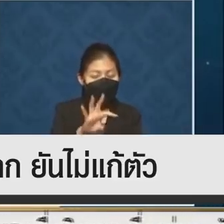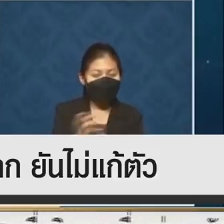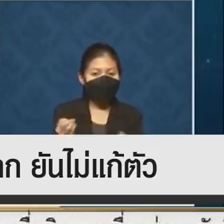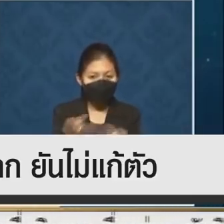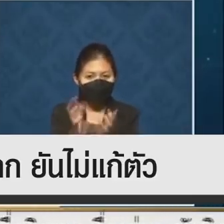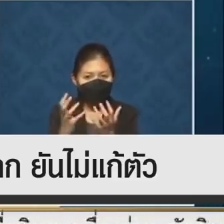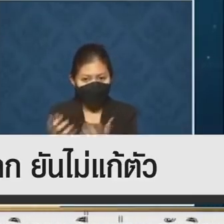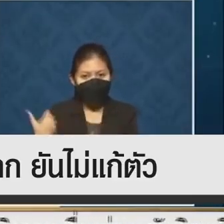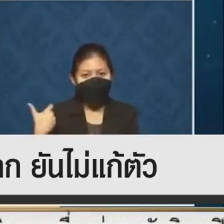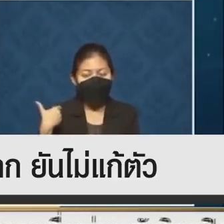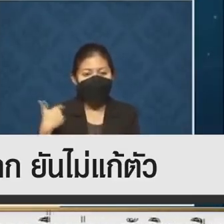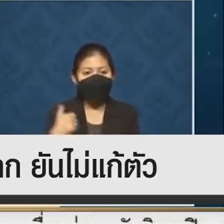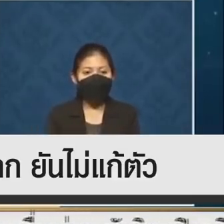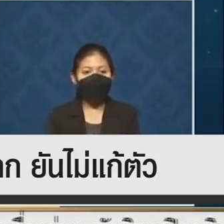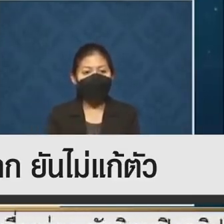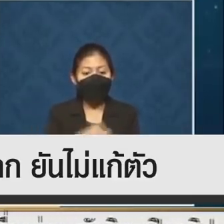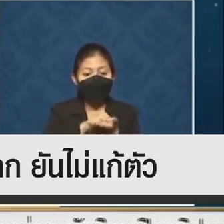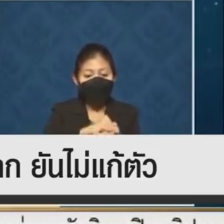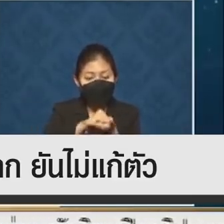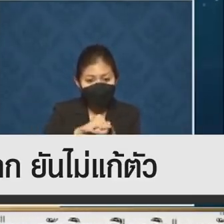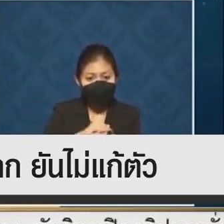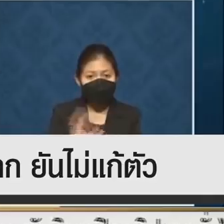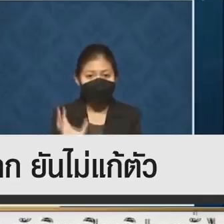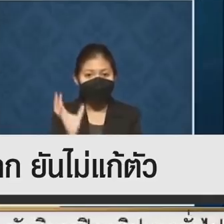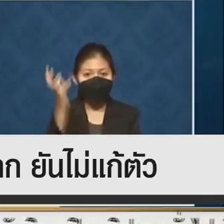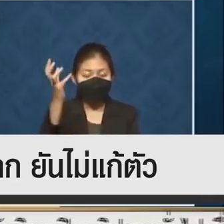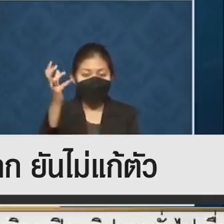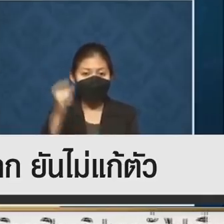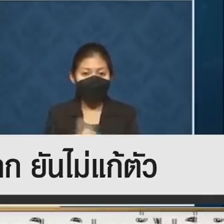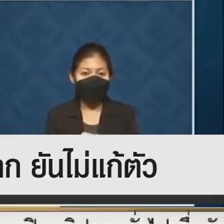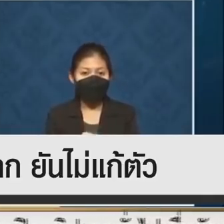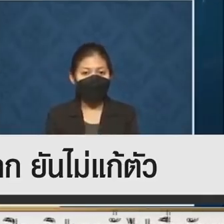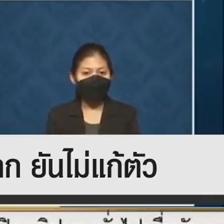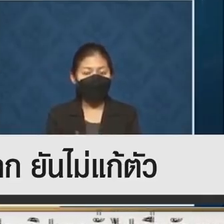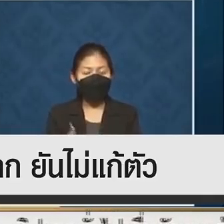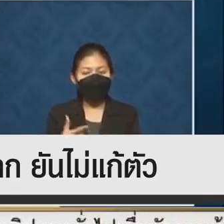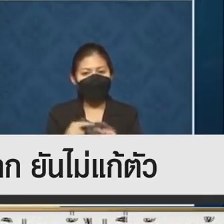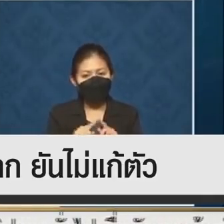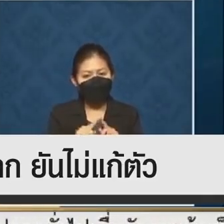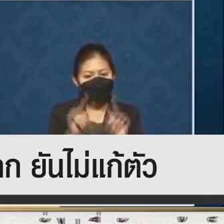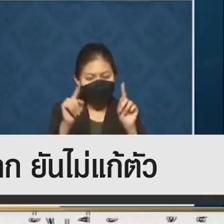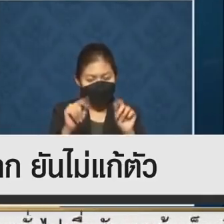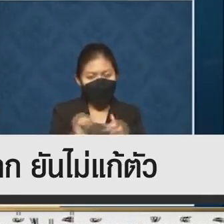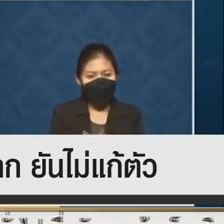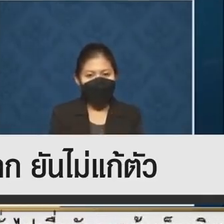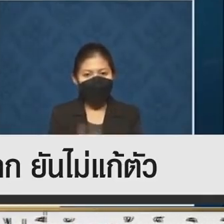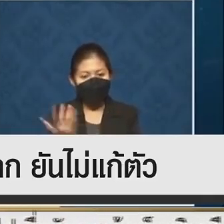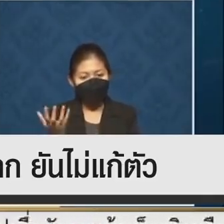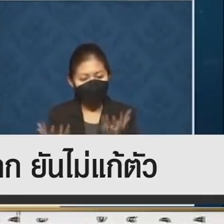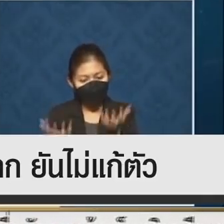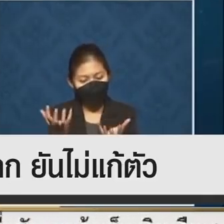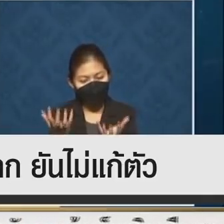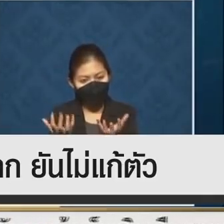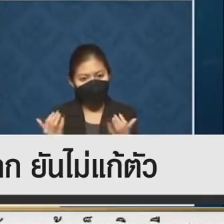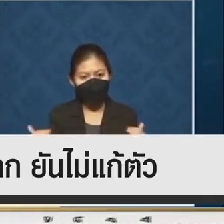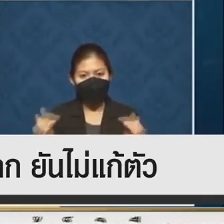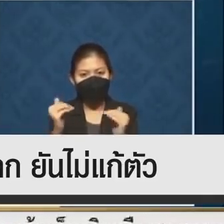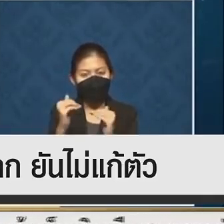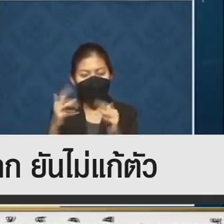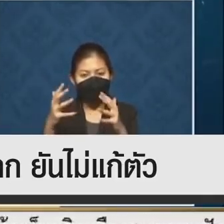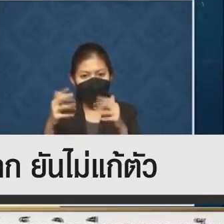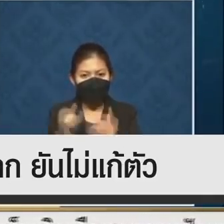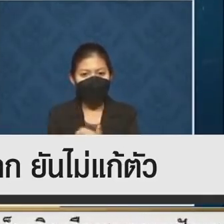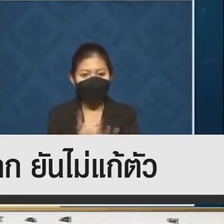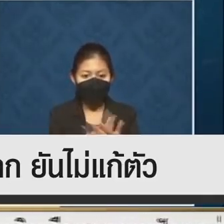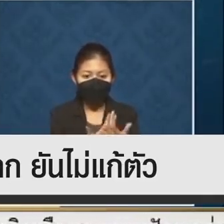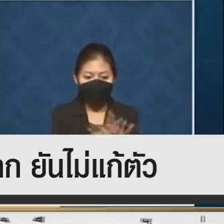สินค้าและบริการของโลกที่เปลี่ยนแปลงแบบไม่ปกติเป็นอย่างมากไม่สมดุลก่อให้เกิดการเปลี่ยนแปลงของราค